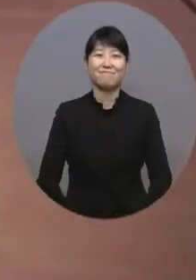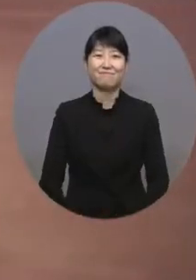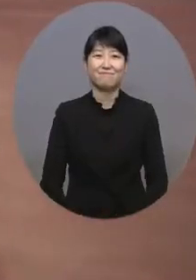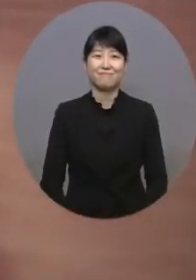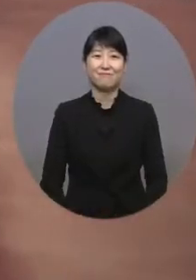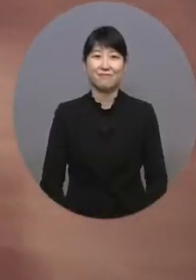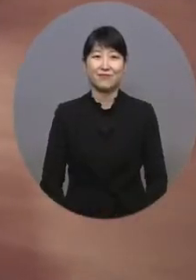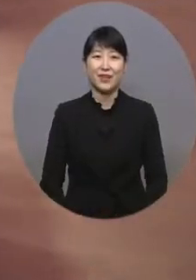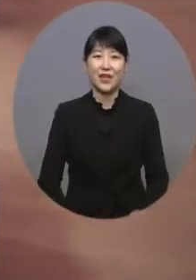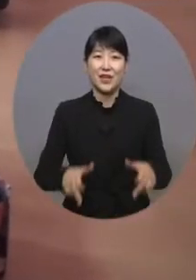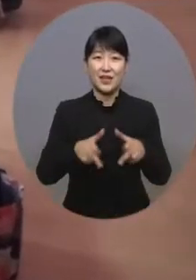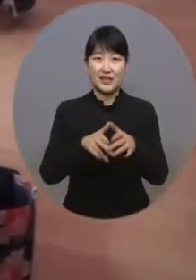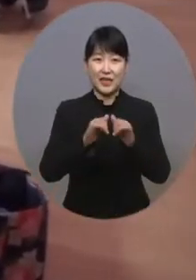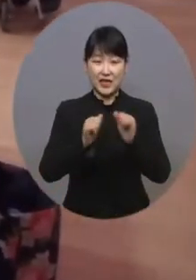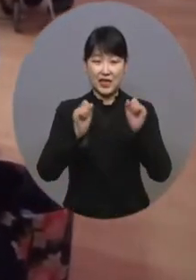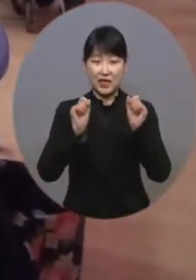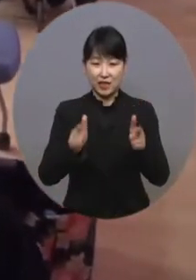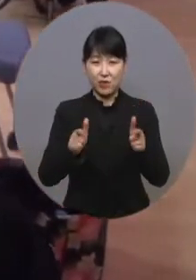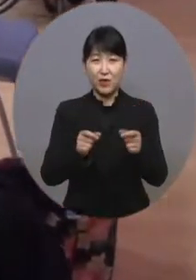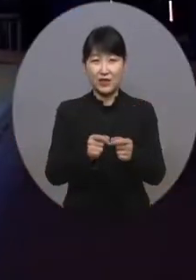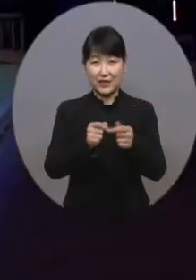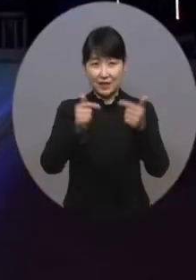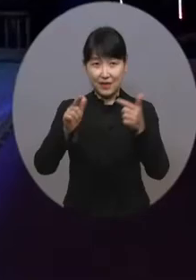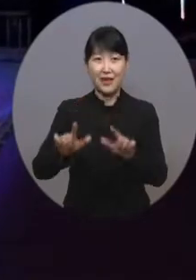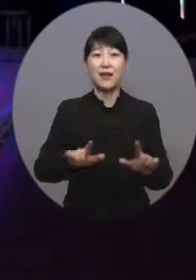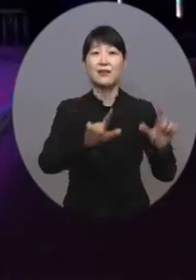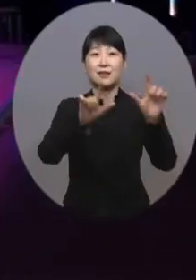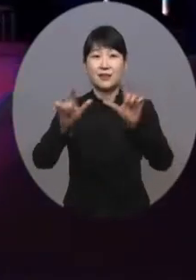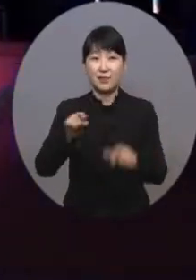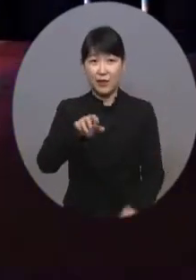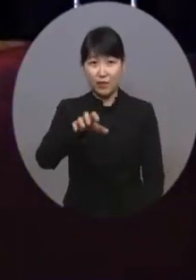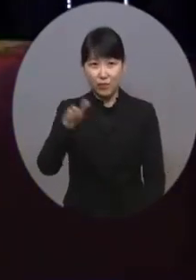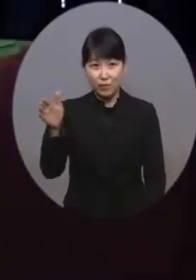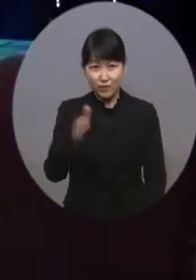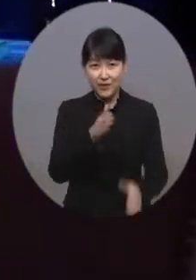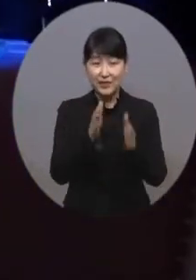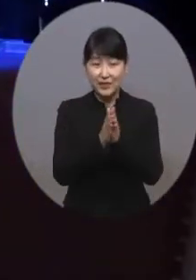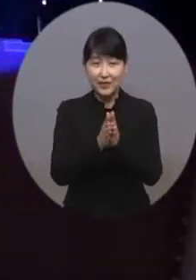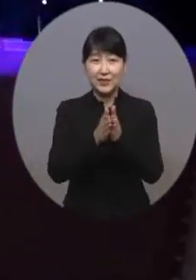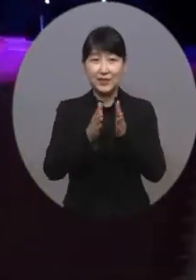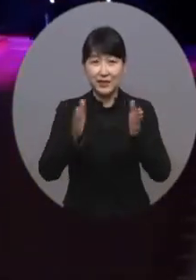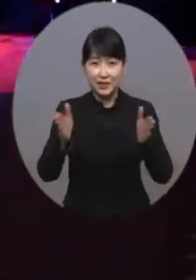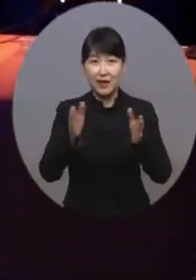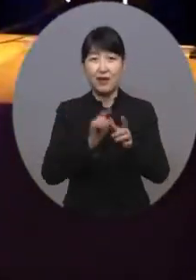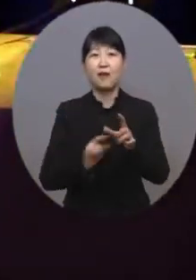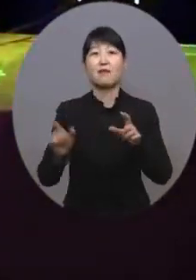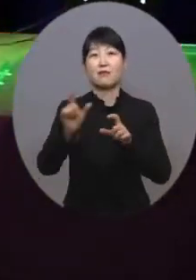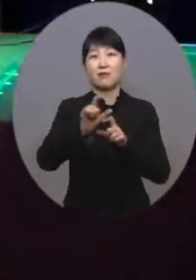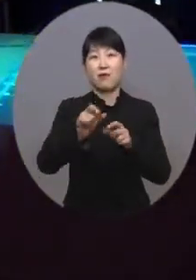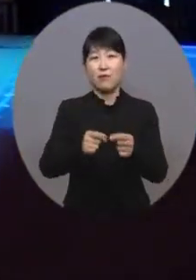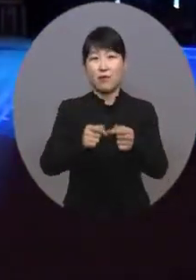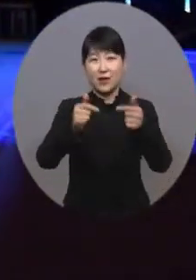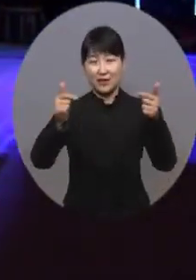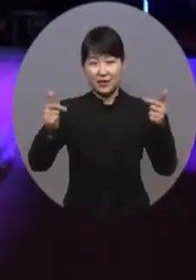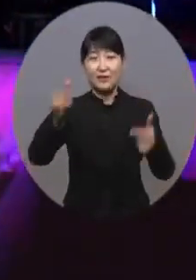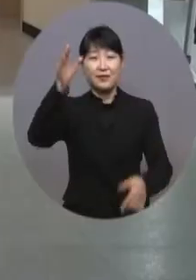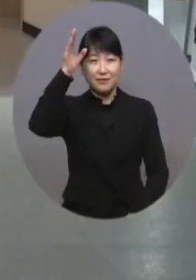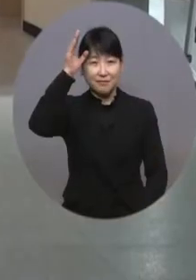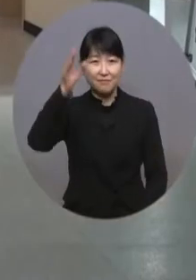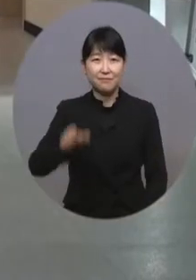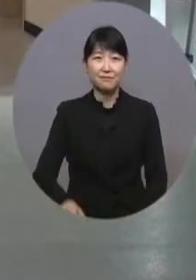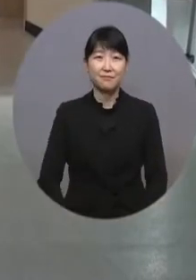장애인 당사자의 기회를 늘려가는 삶, 이 작은 곳에서 시작되어 그들의 일상으로 넓혀가길